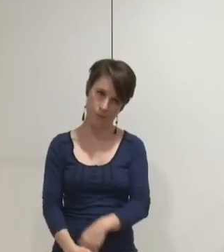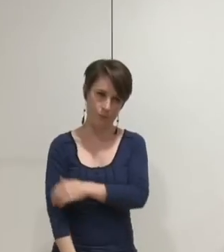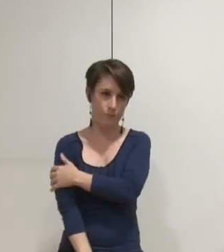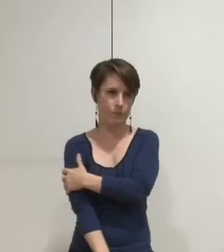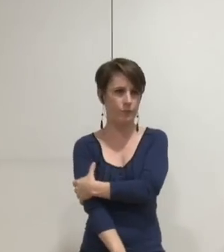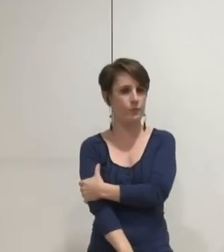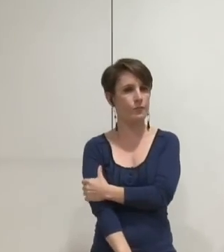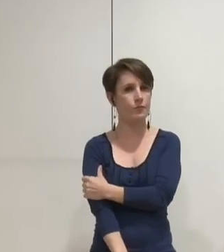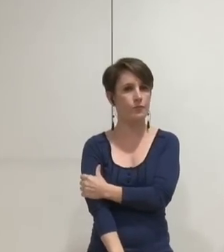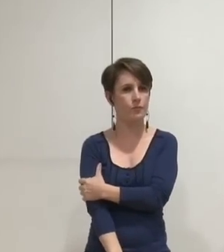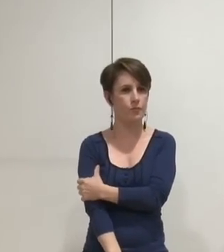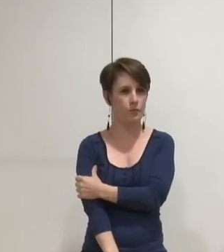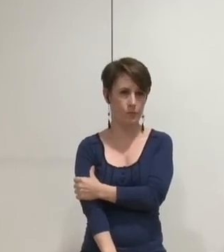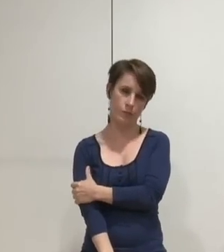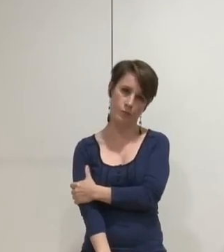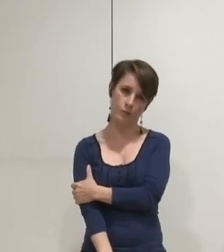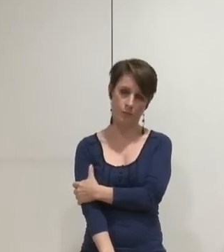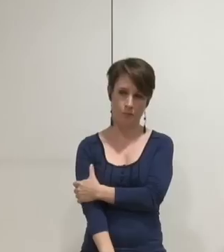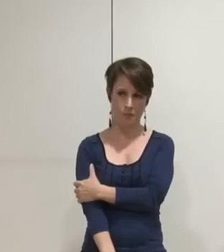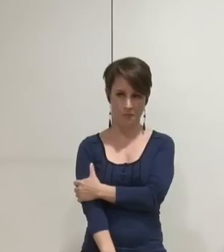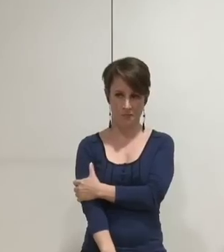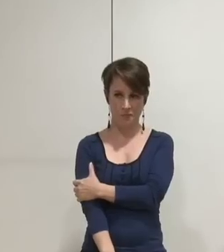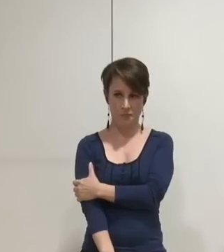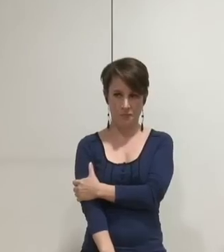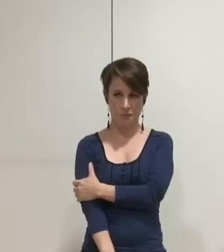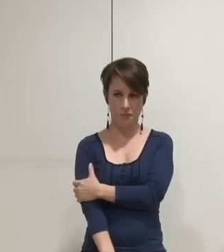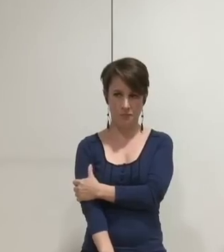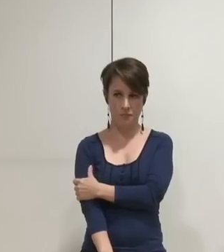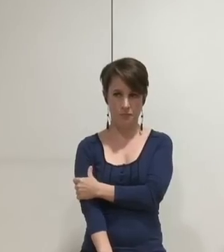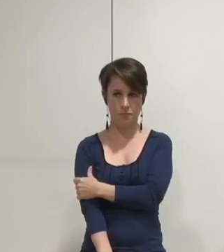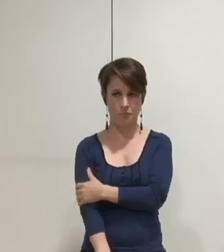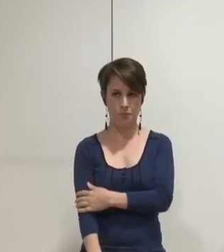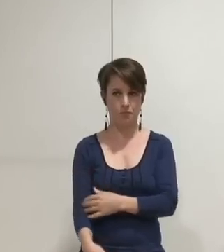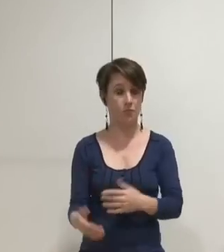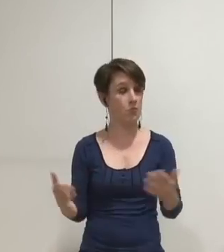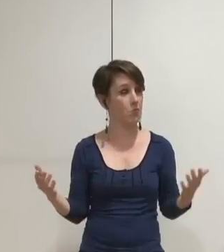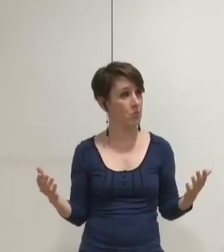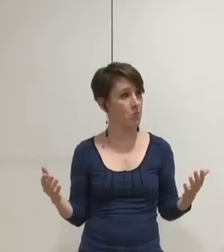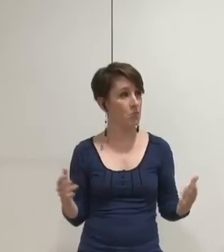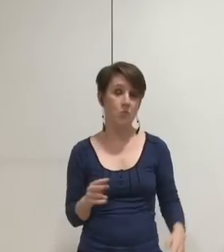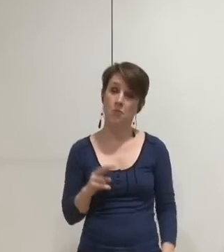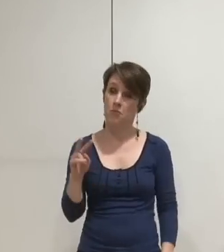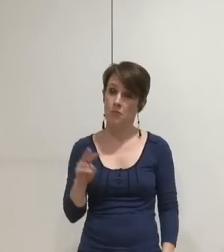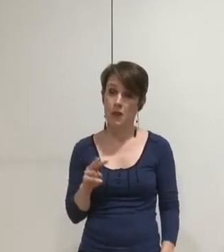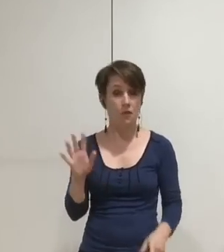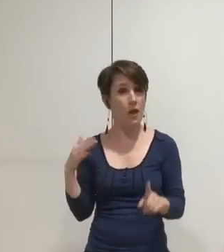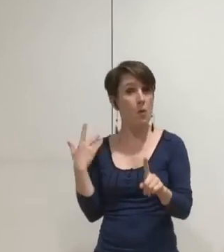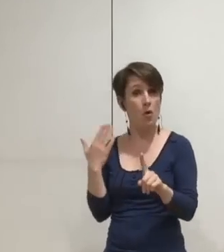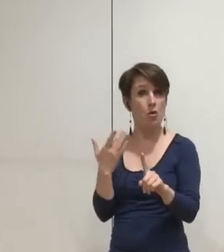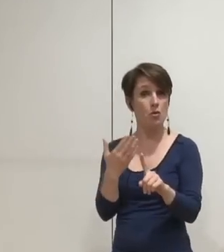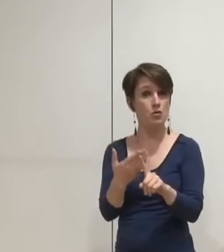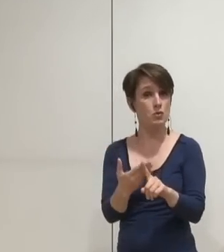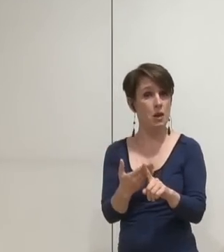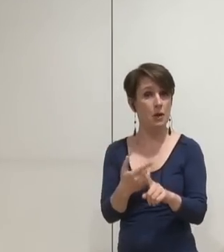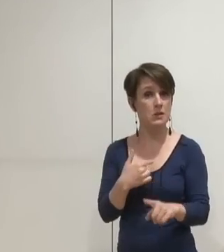oui je je peux je je peux vous dire que j'appréciais la dignité de ce débat tant du côté de la majorité